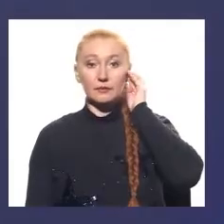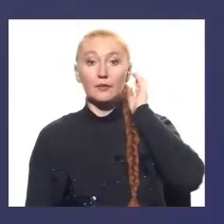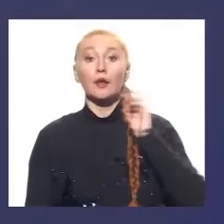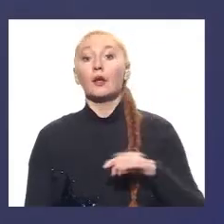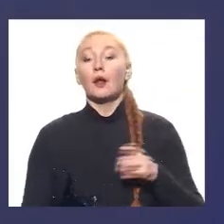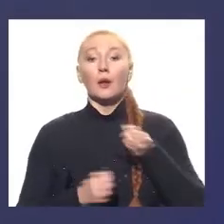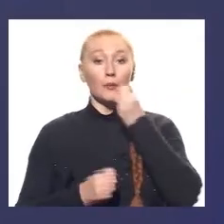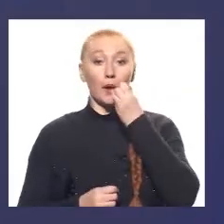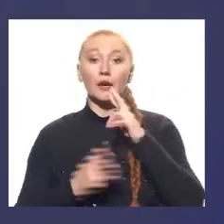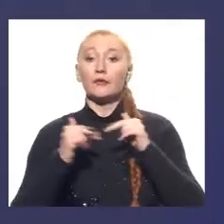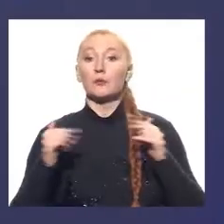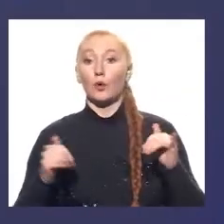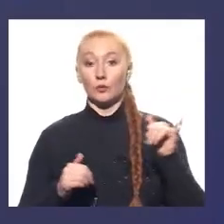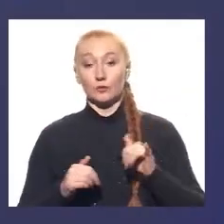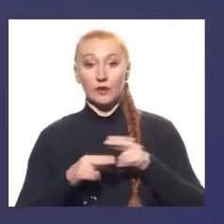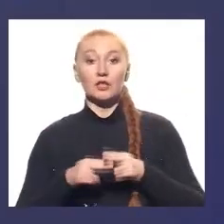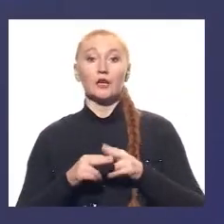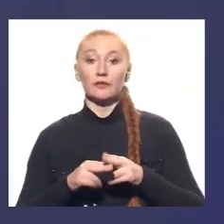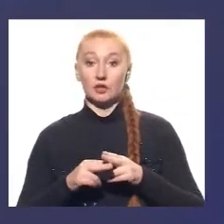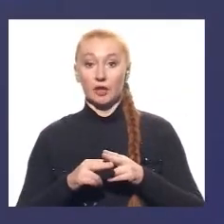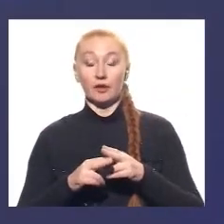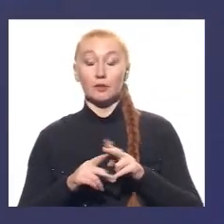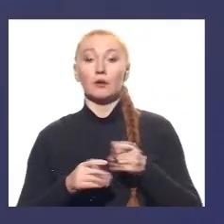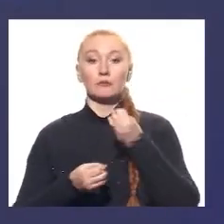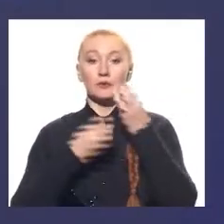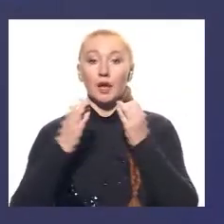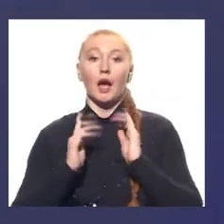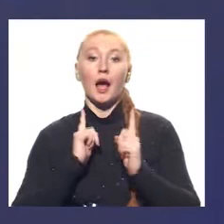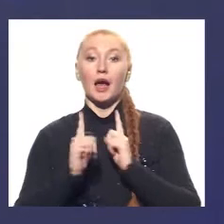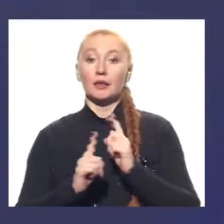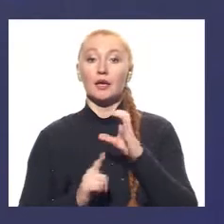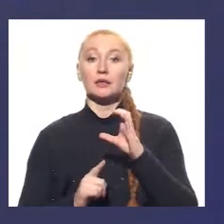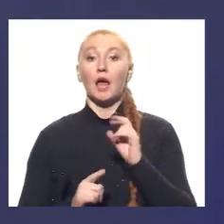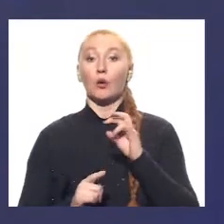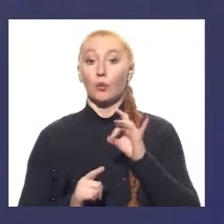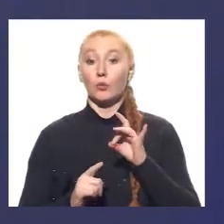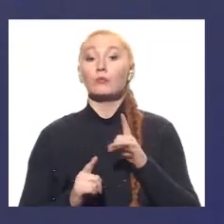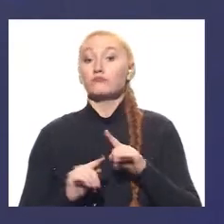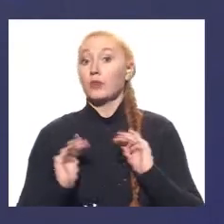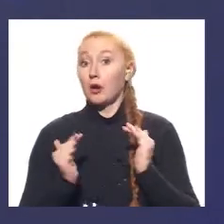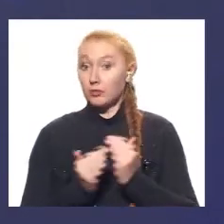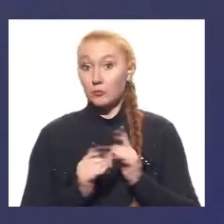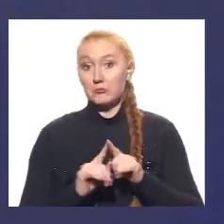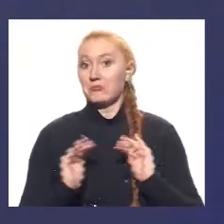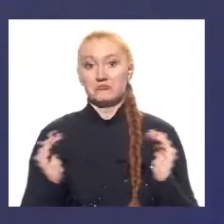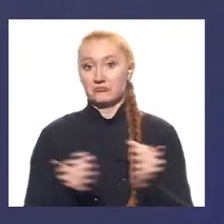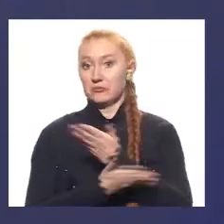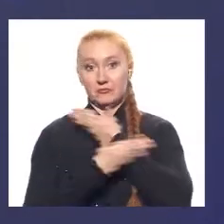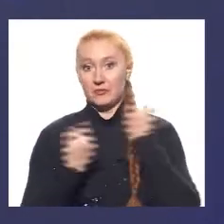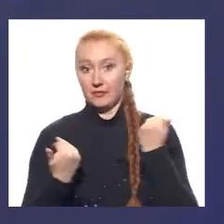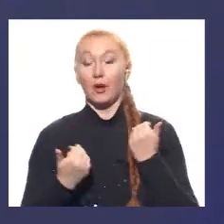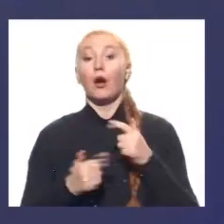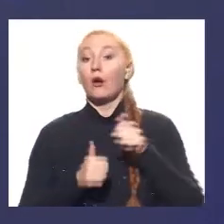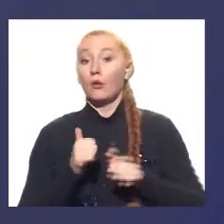У парку Дніпровського університету залізничного транспорту розквітла алея сакур. Попри карантин, алею не загородили,